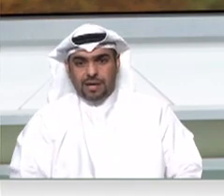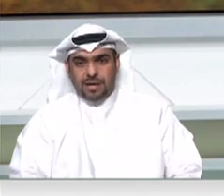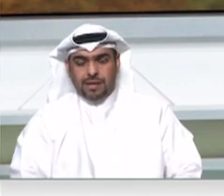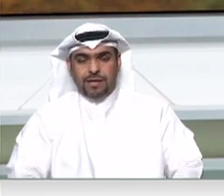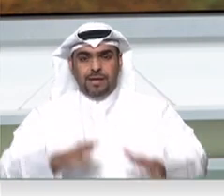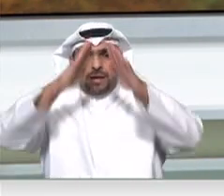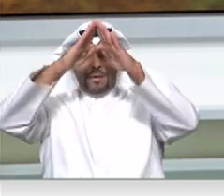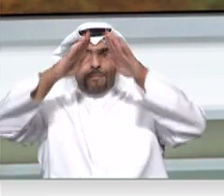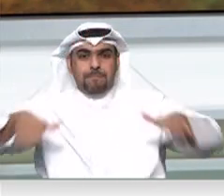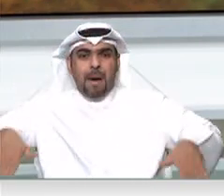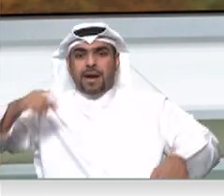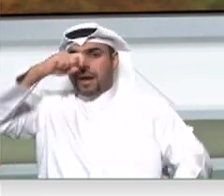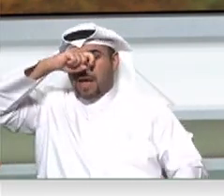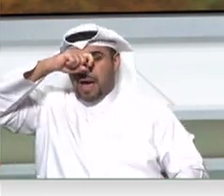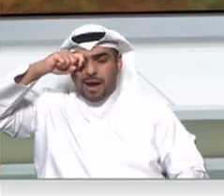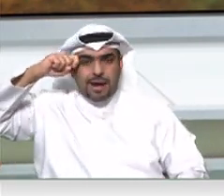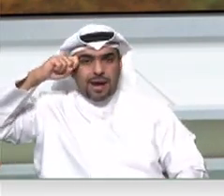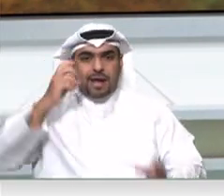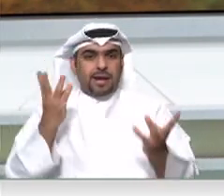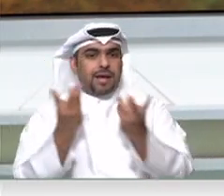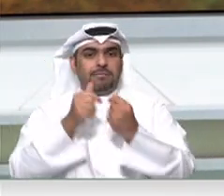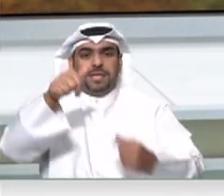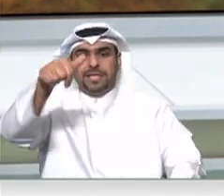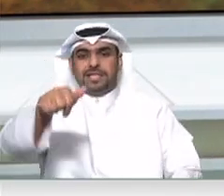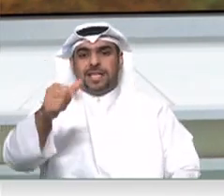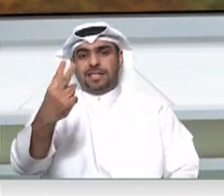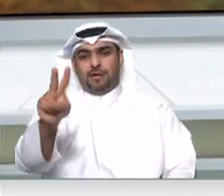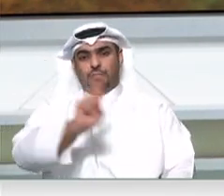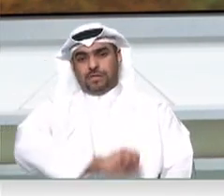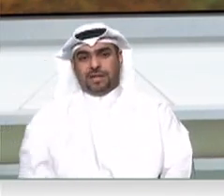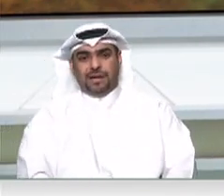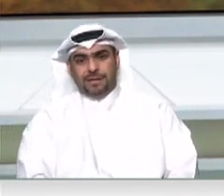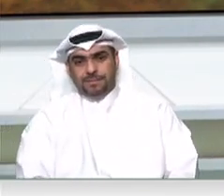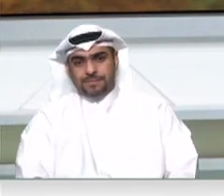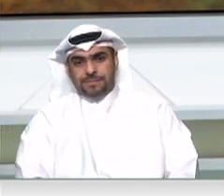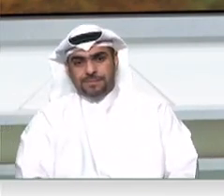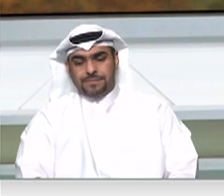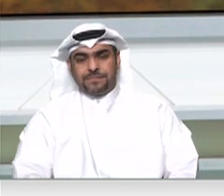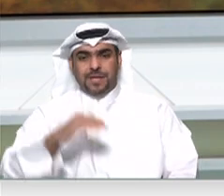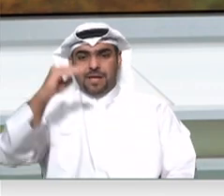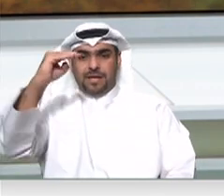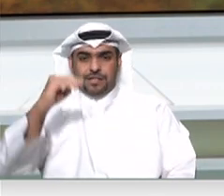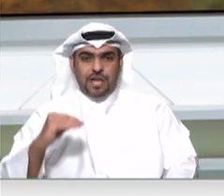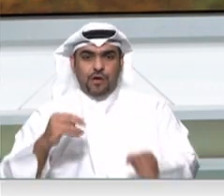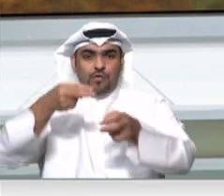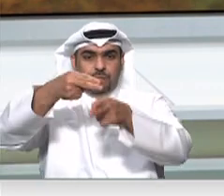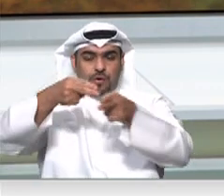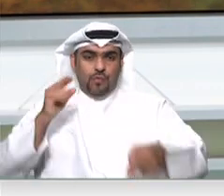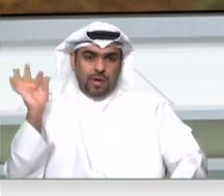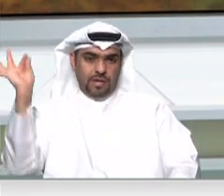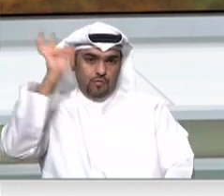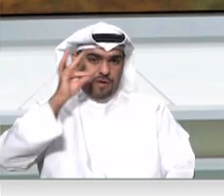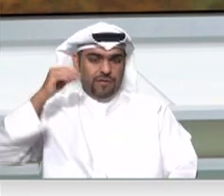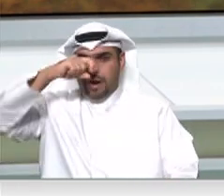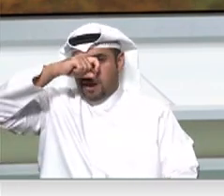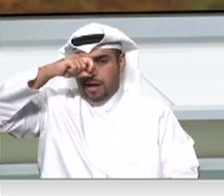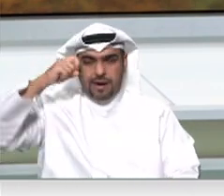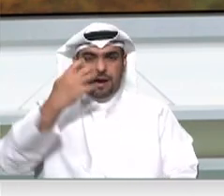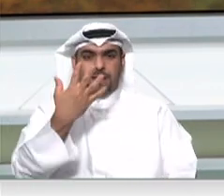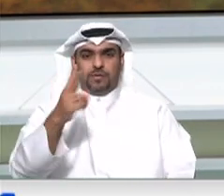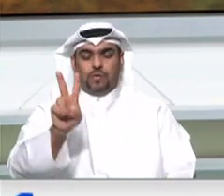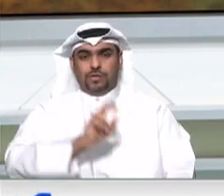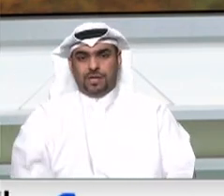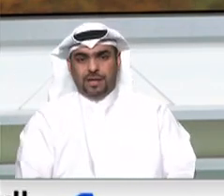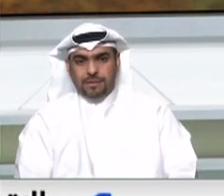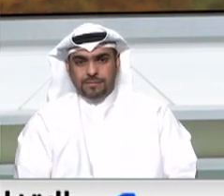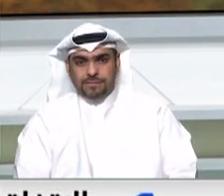المناطق الغربية الشقاية والسالمي 26 درجة مئوية، وفي المناطق الجنوبية الوفرة 25 درجة